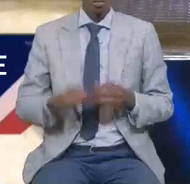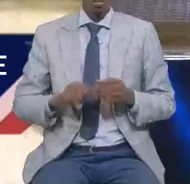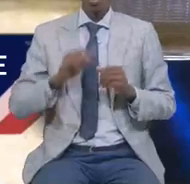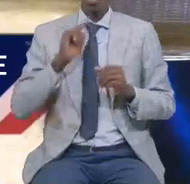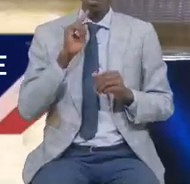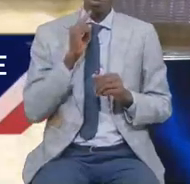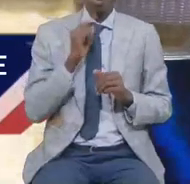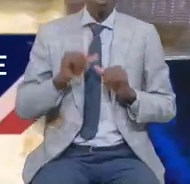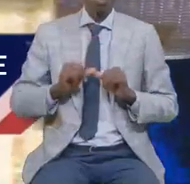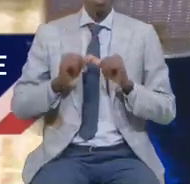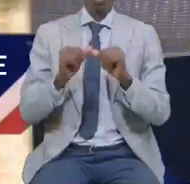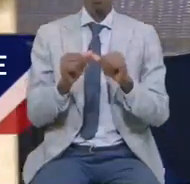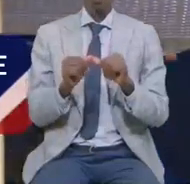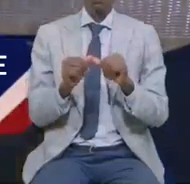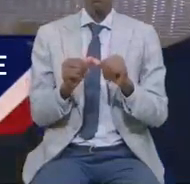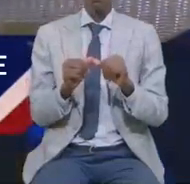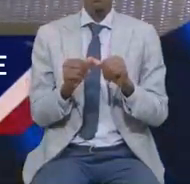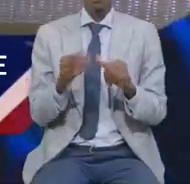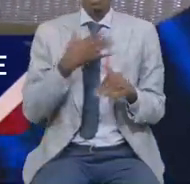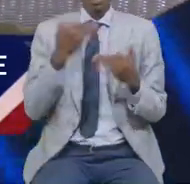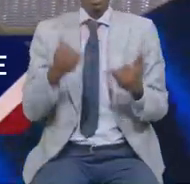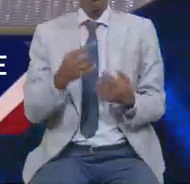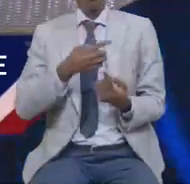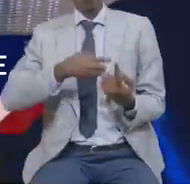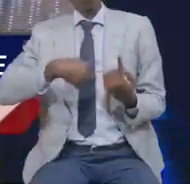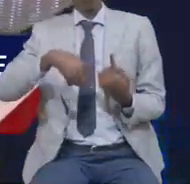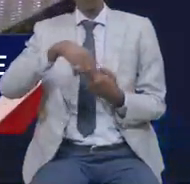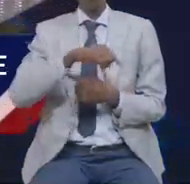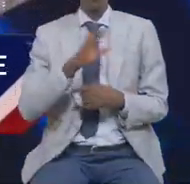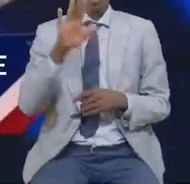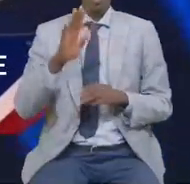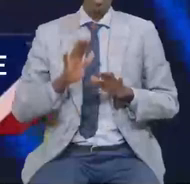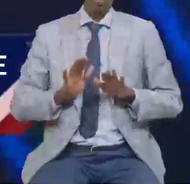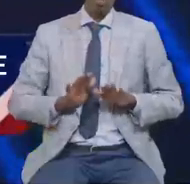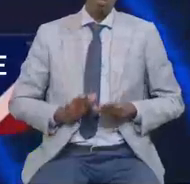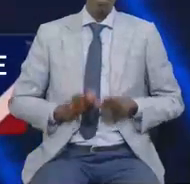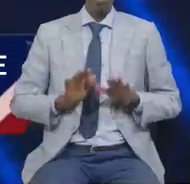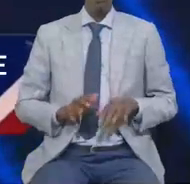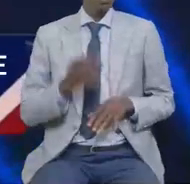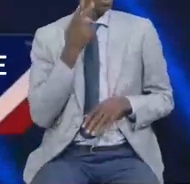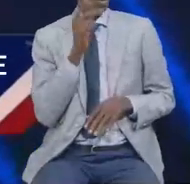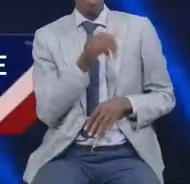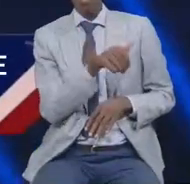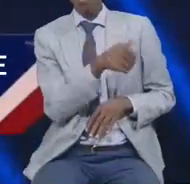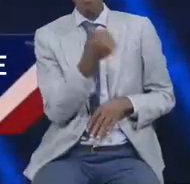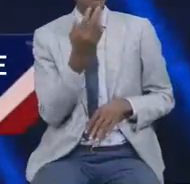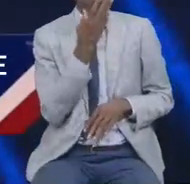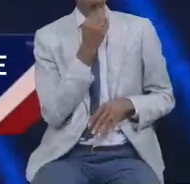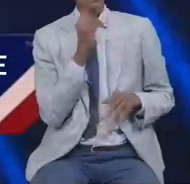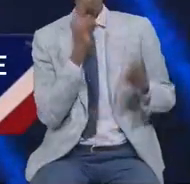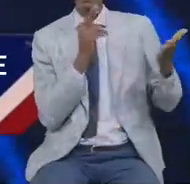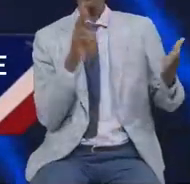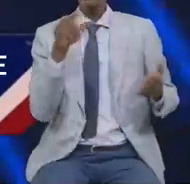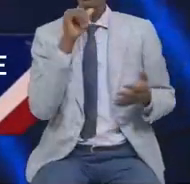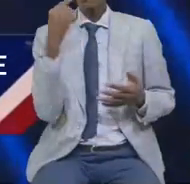passé. Maintenant, tu fais tout. Alors, ma mère, mais que il faut aller calmement. Oui, il y a d'autres juifs qui sont là. Non,